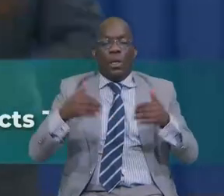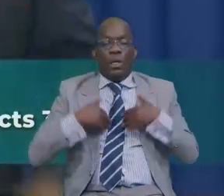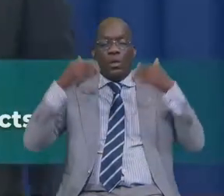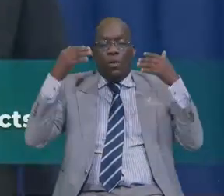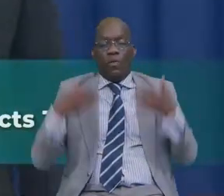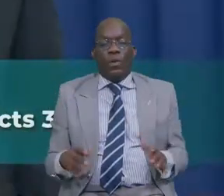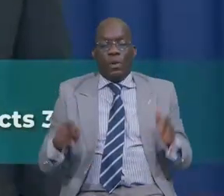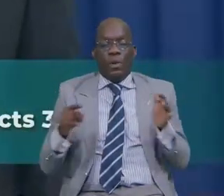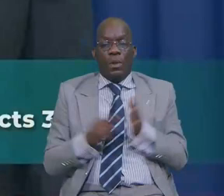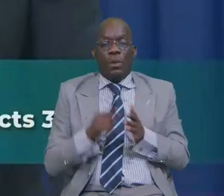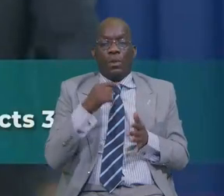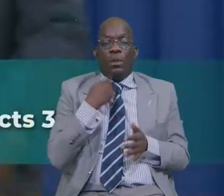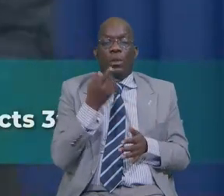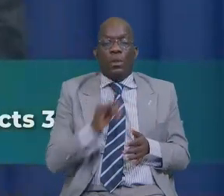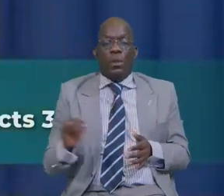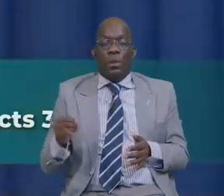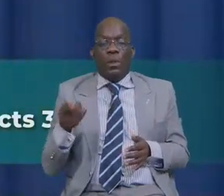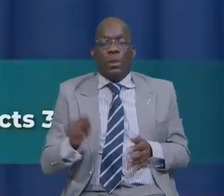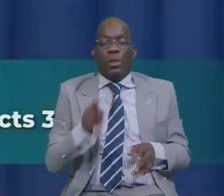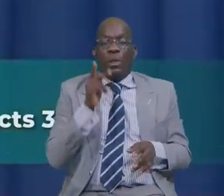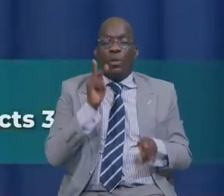Matthieu 7, 28.